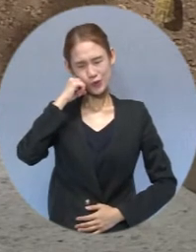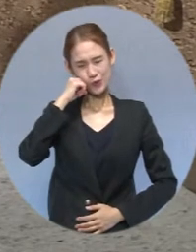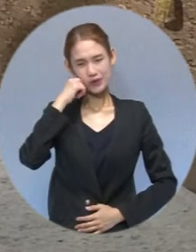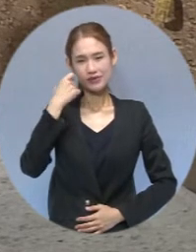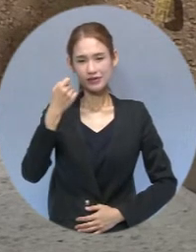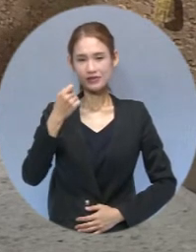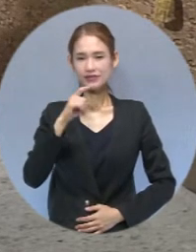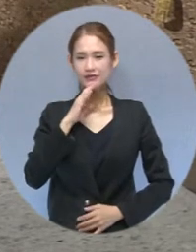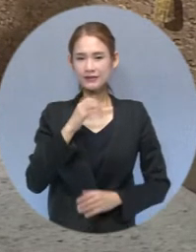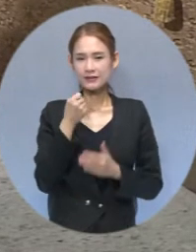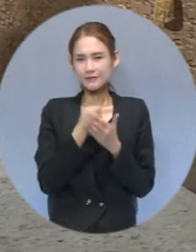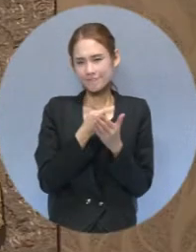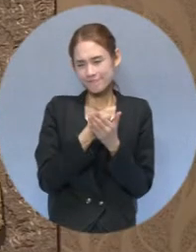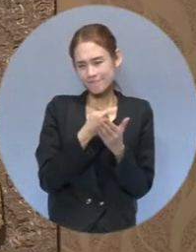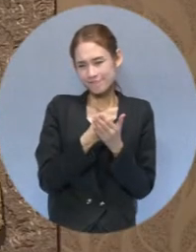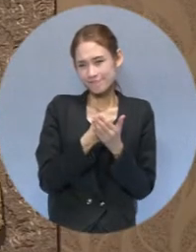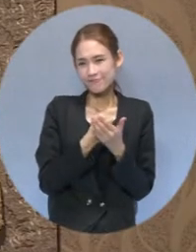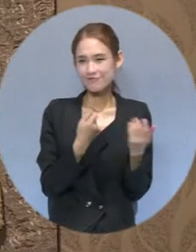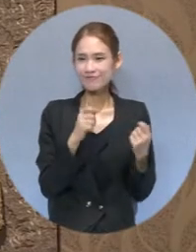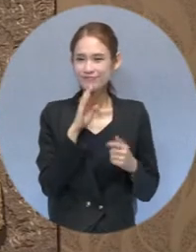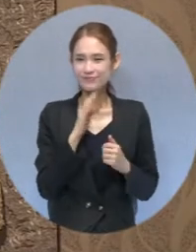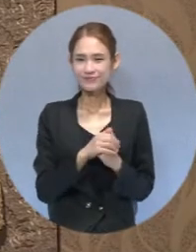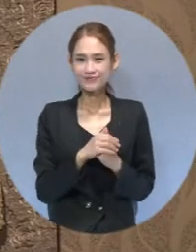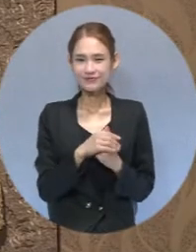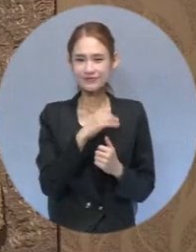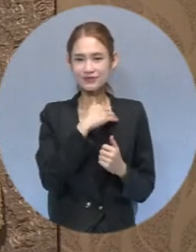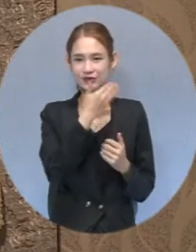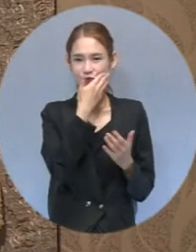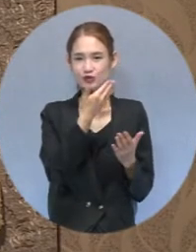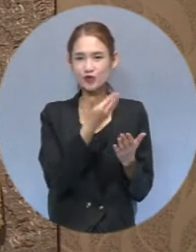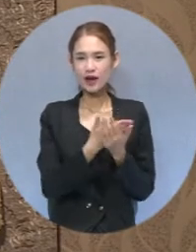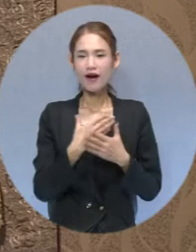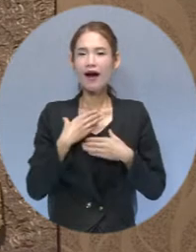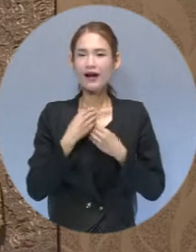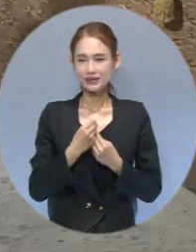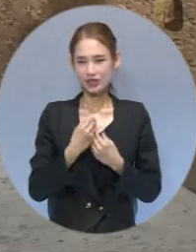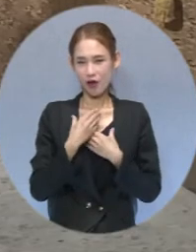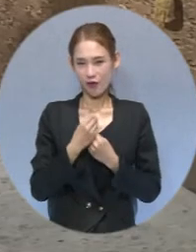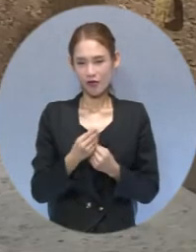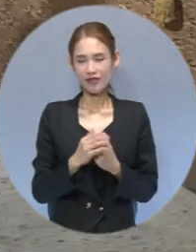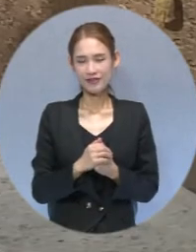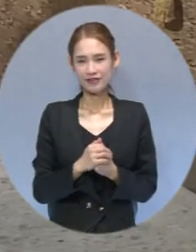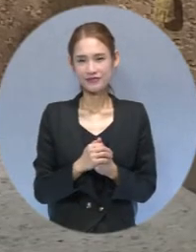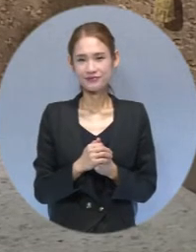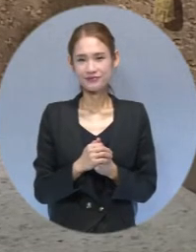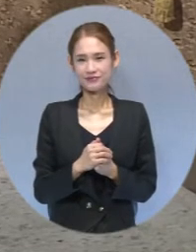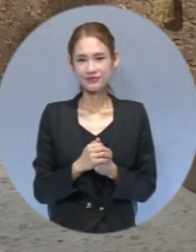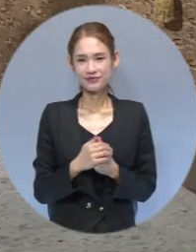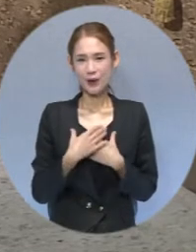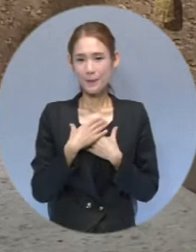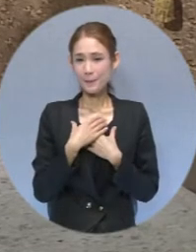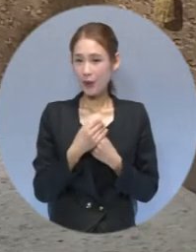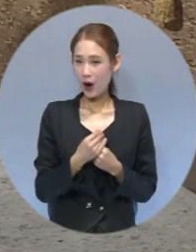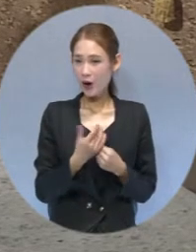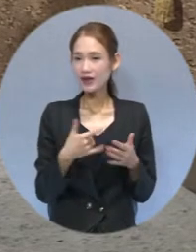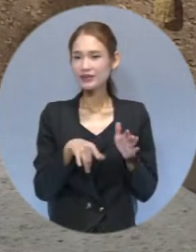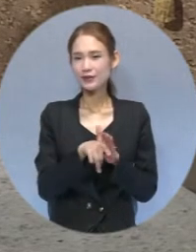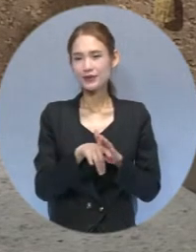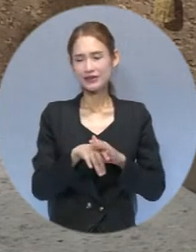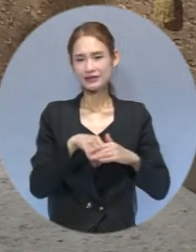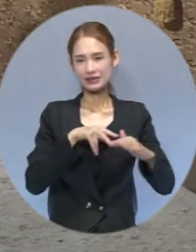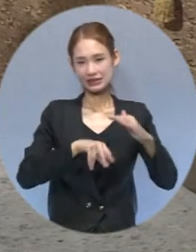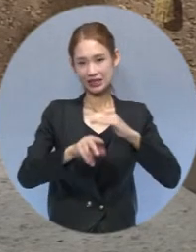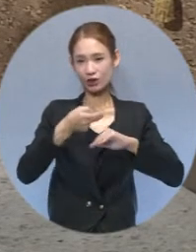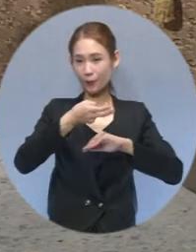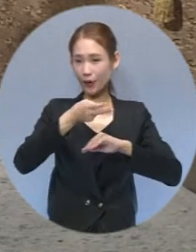있다. 또 섭섭할 수도 있고. 근데 제일 중요한 건 아무튼 저희는 안전. 네. 그렇죠. 아무래도 편리를 위해서 대중교통을 이용하는